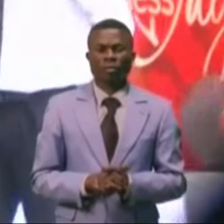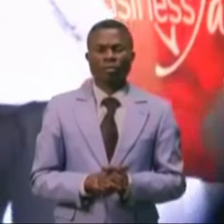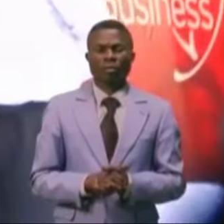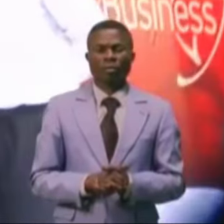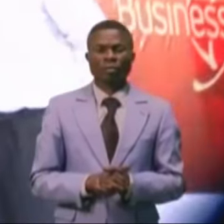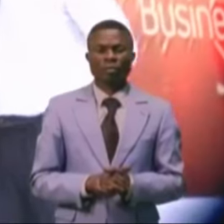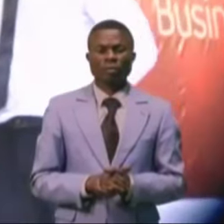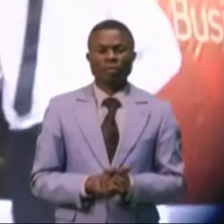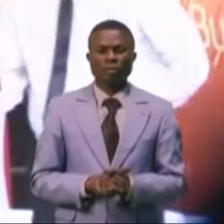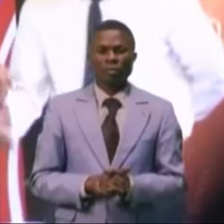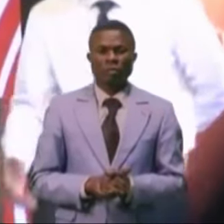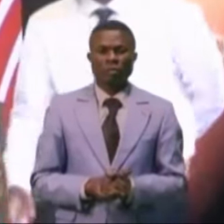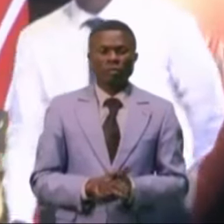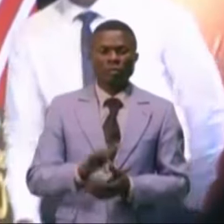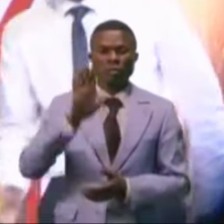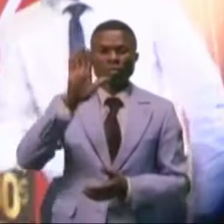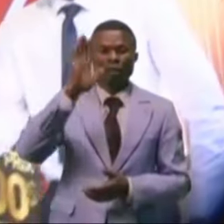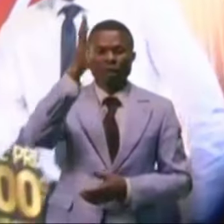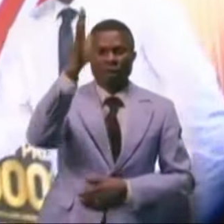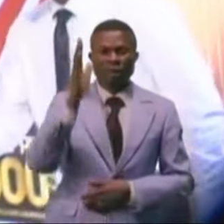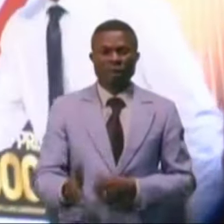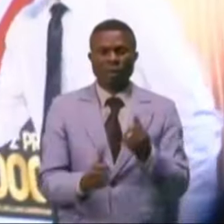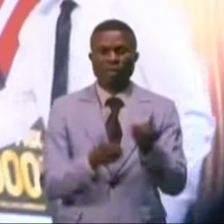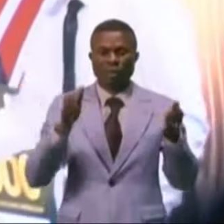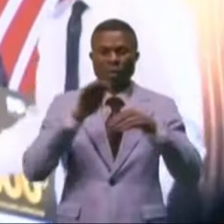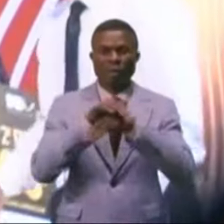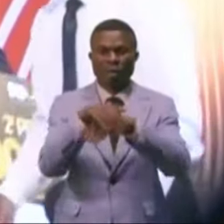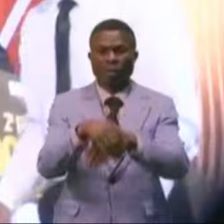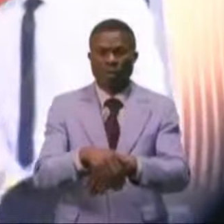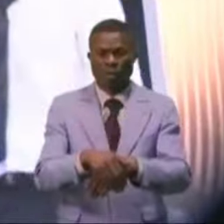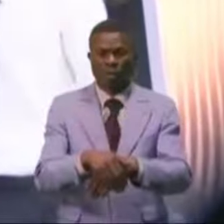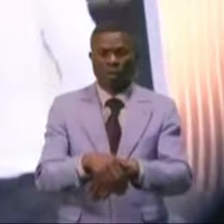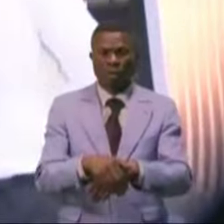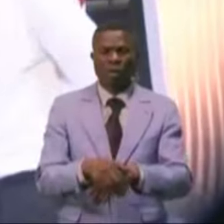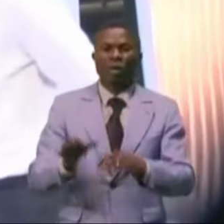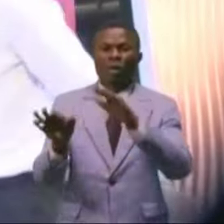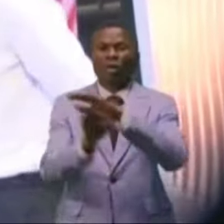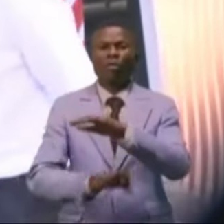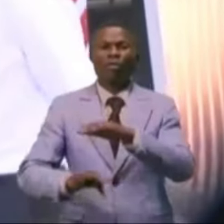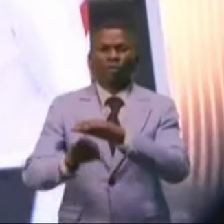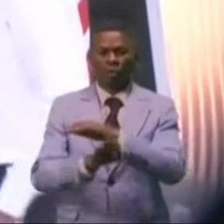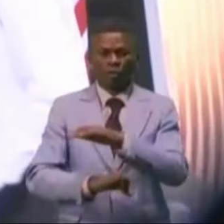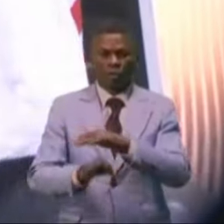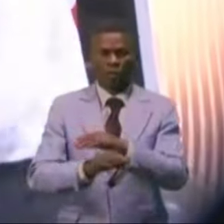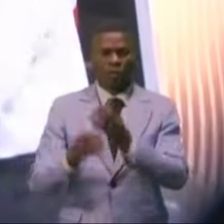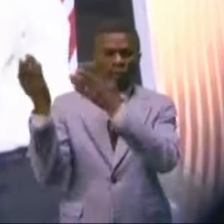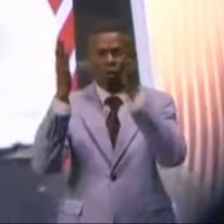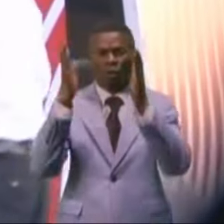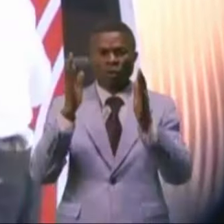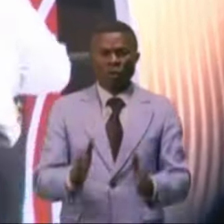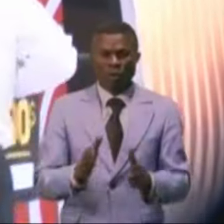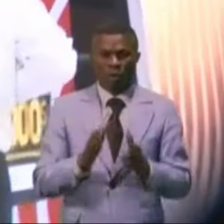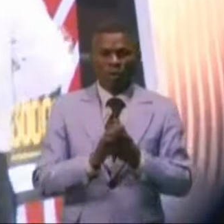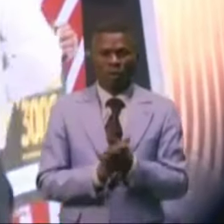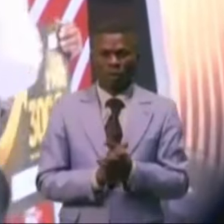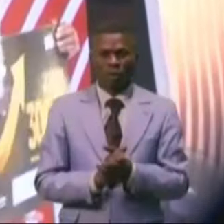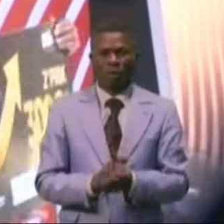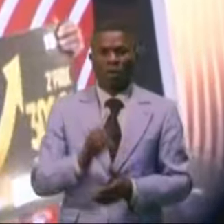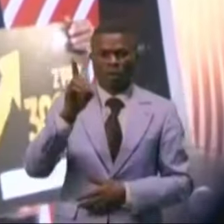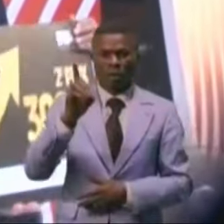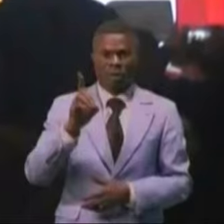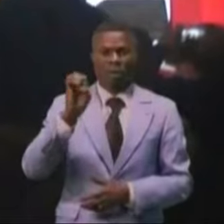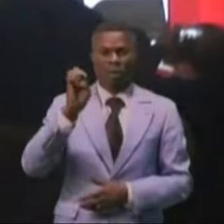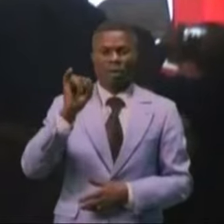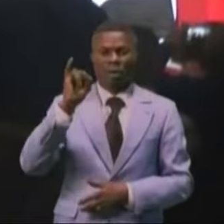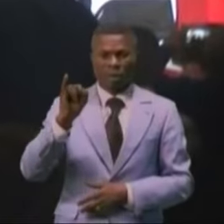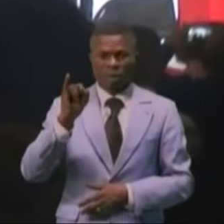Sur le 500 participants au concours pour une bourse de la Fondation Business Day Diambilay,